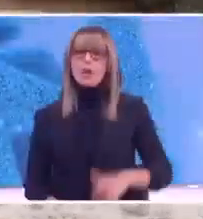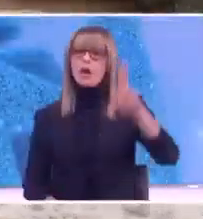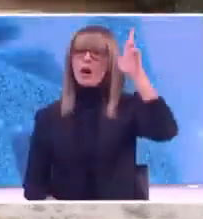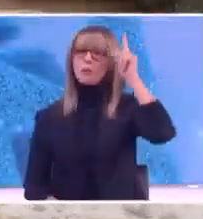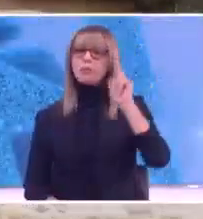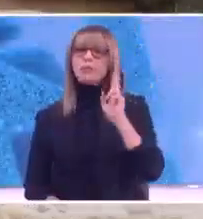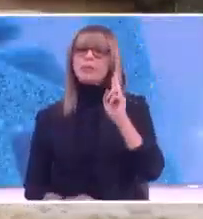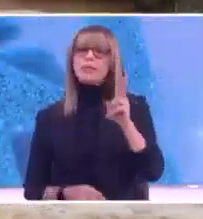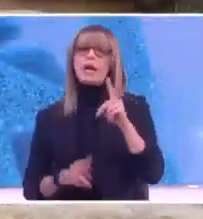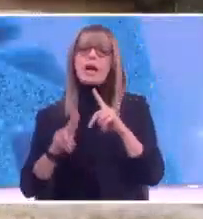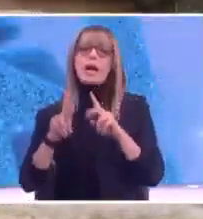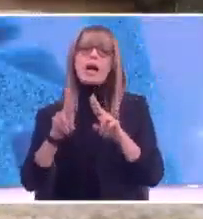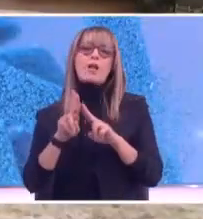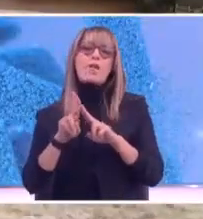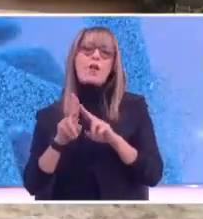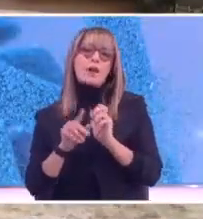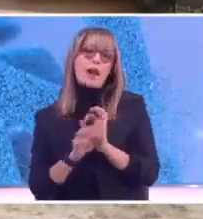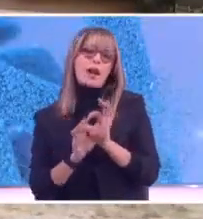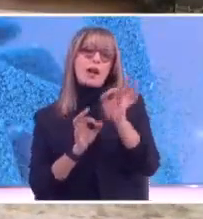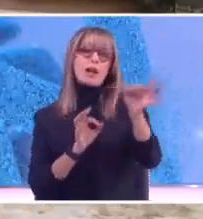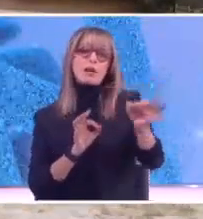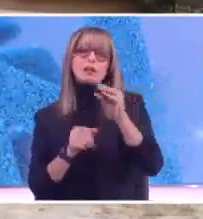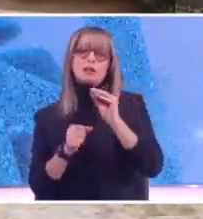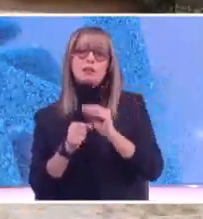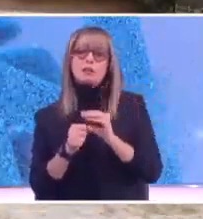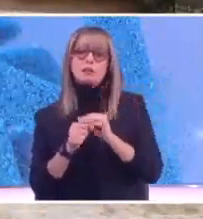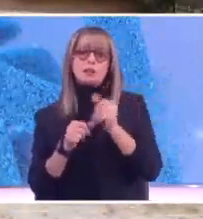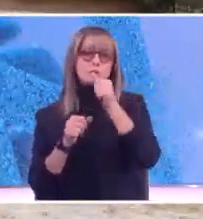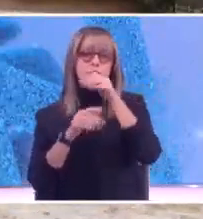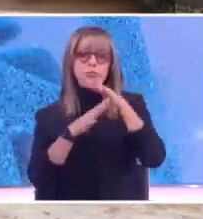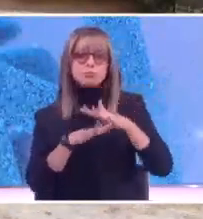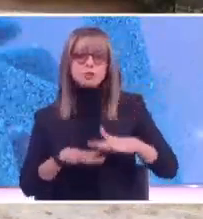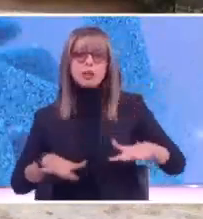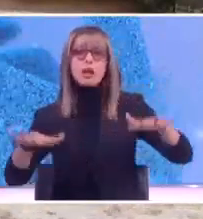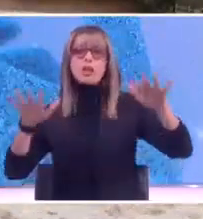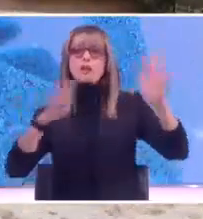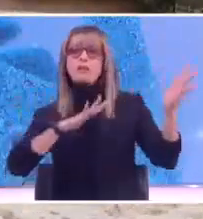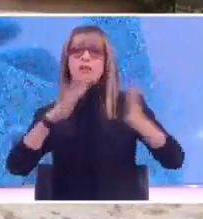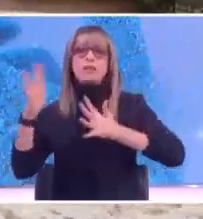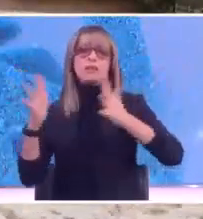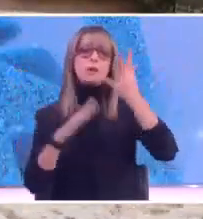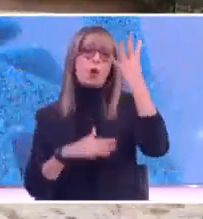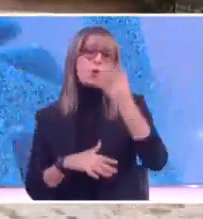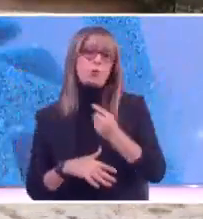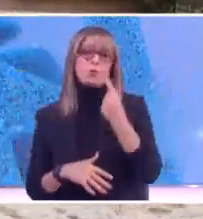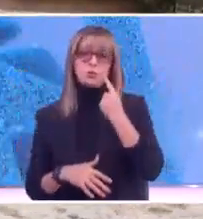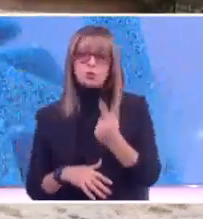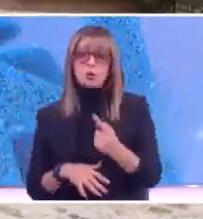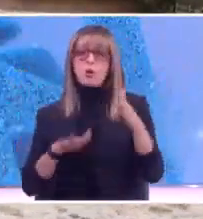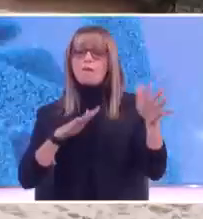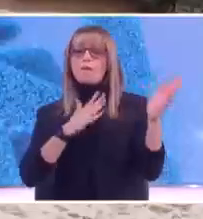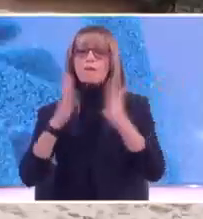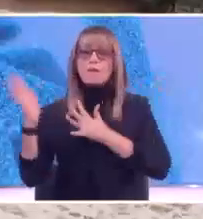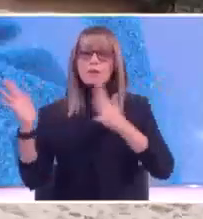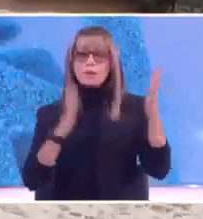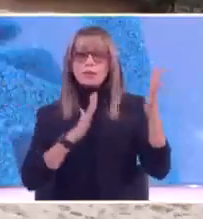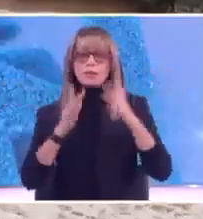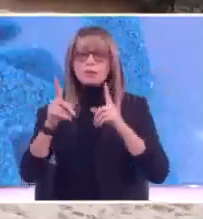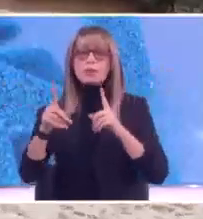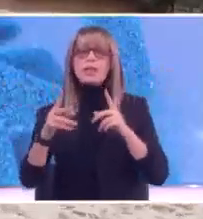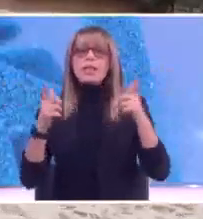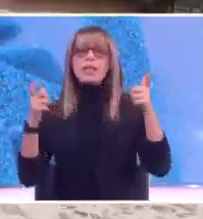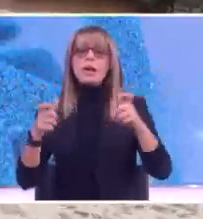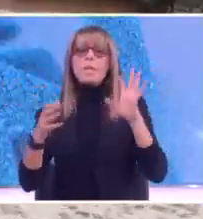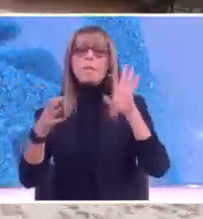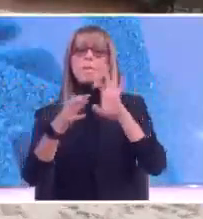Amerika Birleşik Devletleri'nin Kaliforniya eyaleti bir süredir sel ve fırtınanın etkisi altında. Fırtına eyalete bağlı